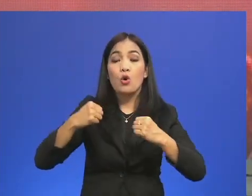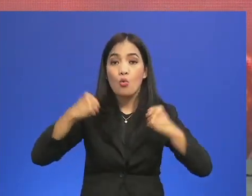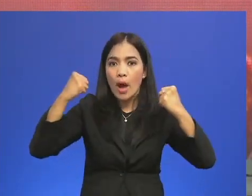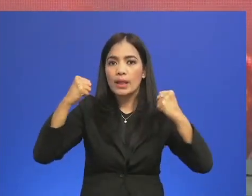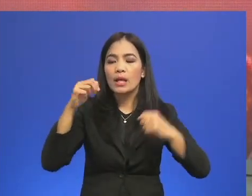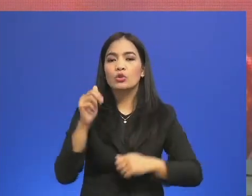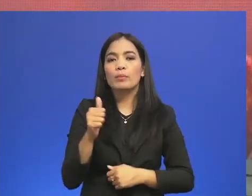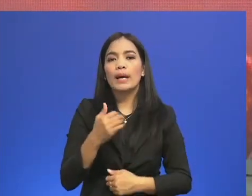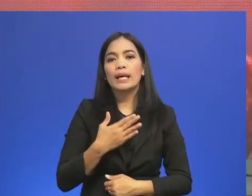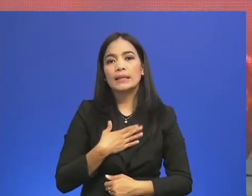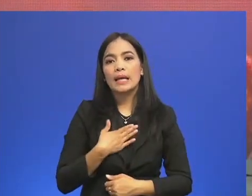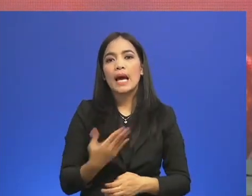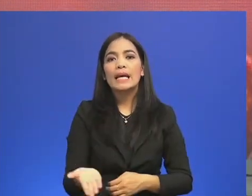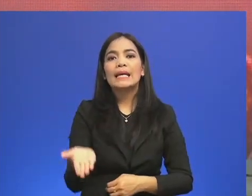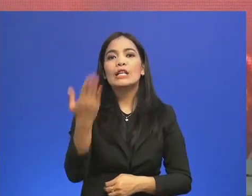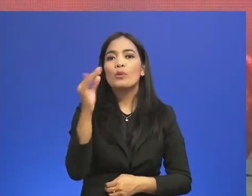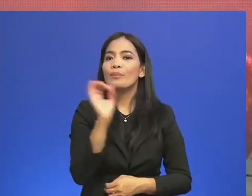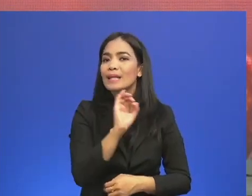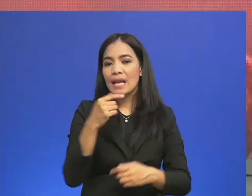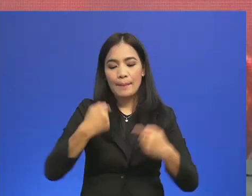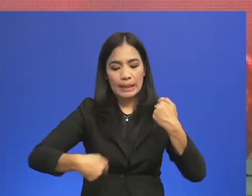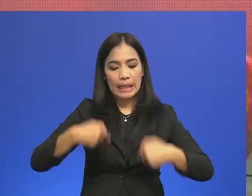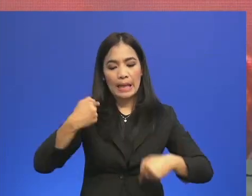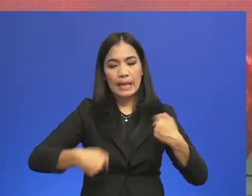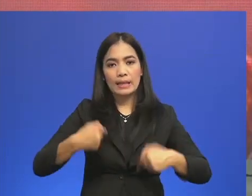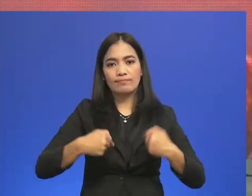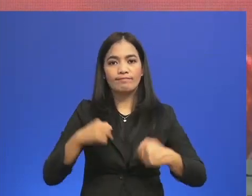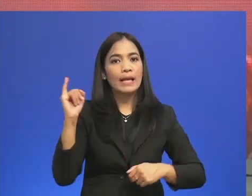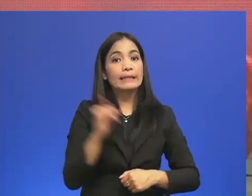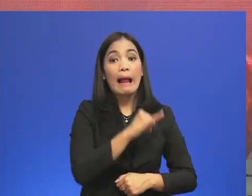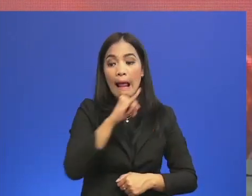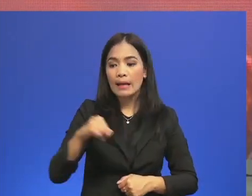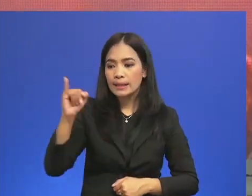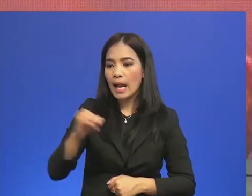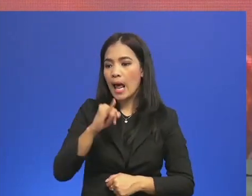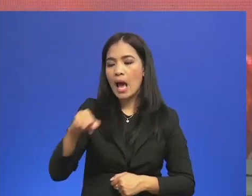saya hidup tidak bercacat, tidak bercela.